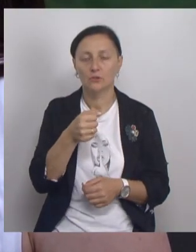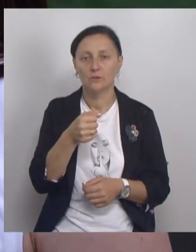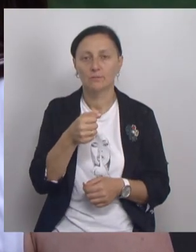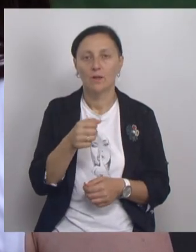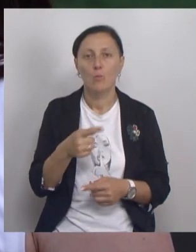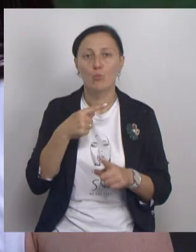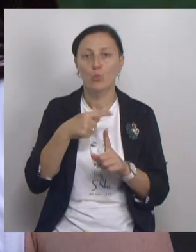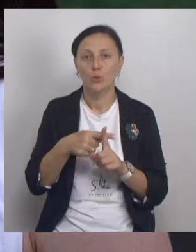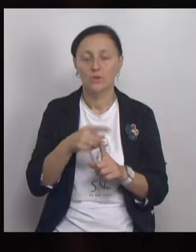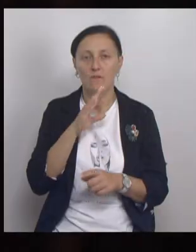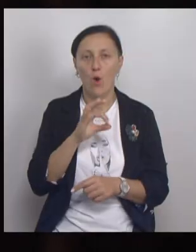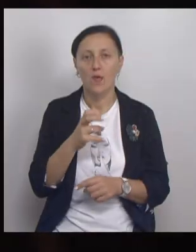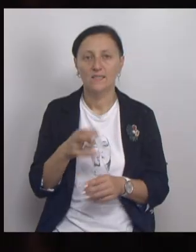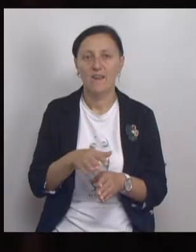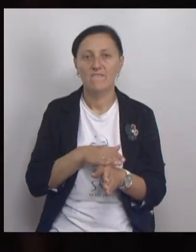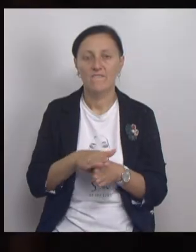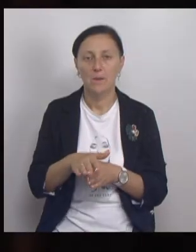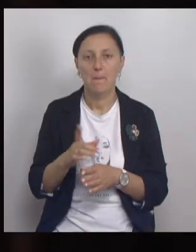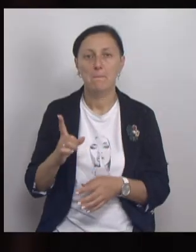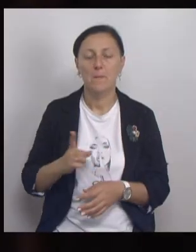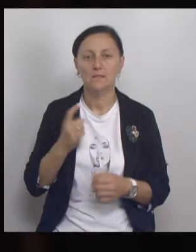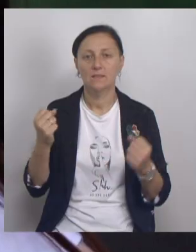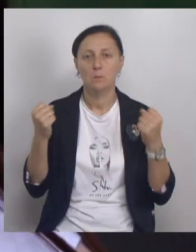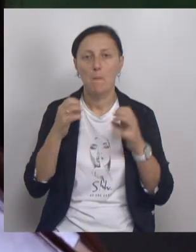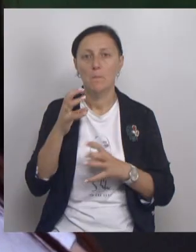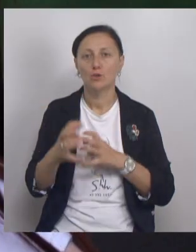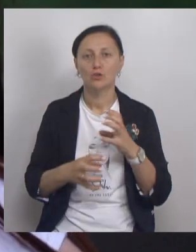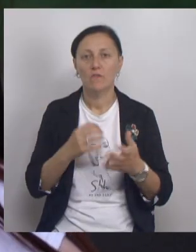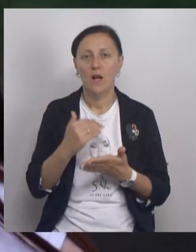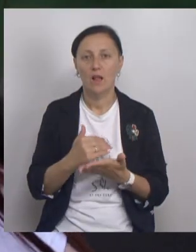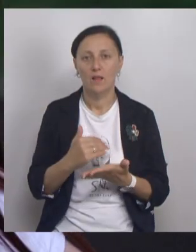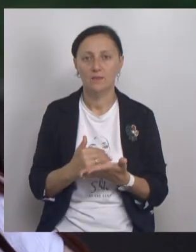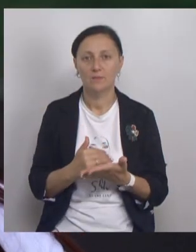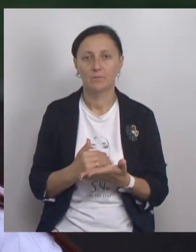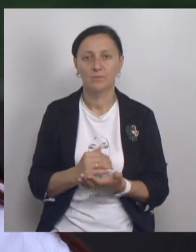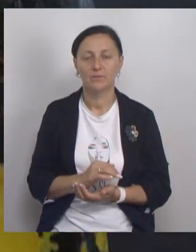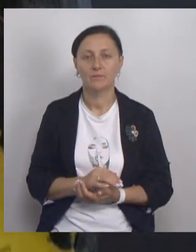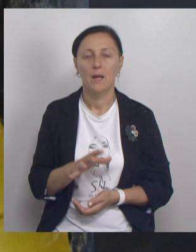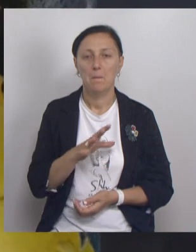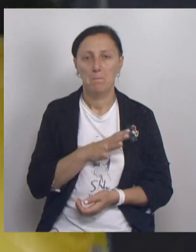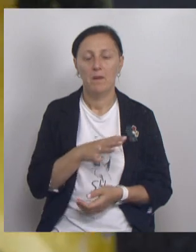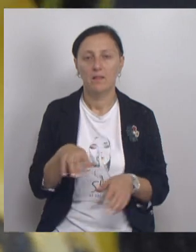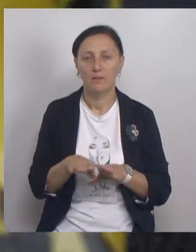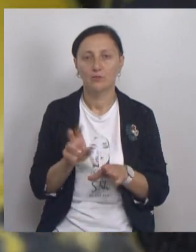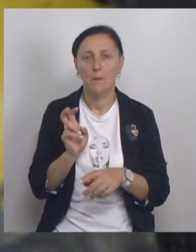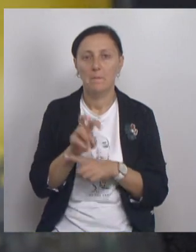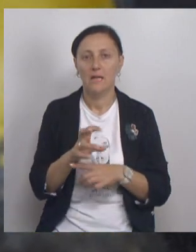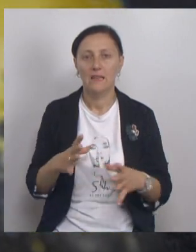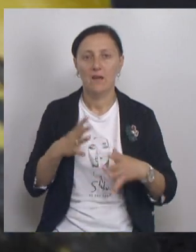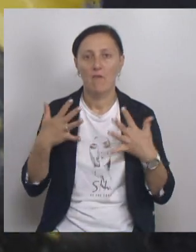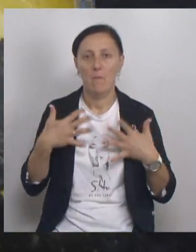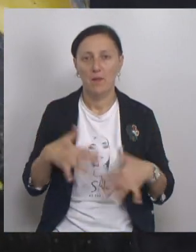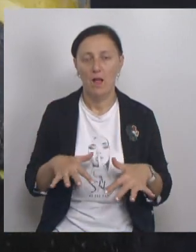ко всему, Олеся выполнила норматив мастера спорта международного класса. Бывает такое, что приходишь на тренировку в платье, а